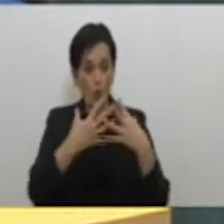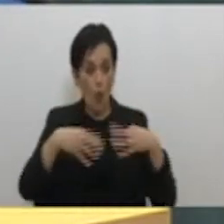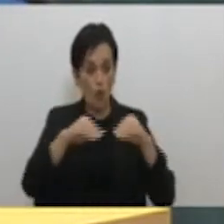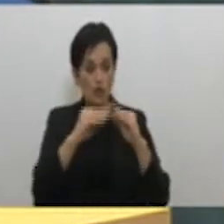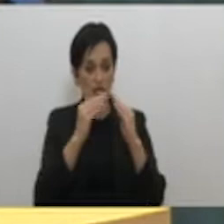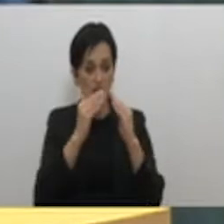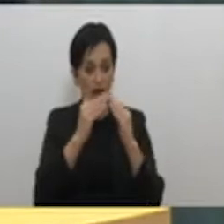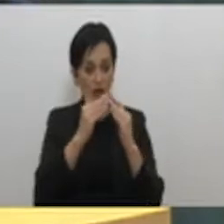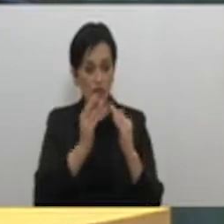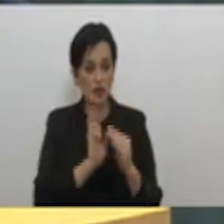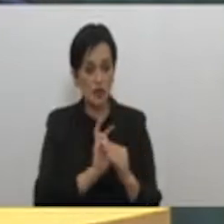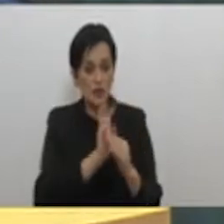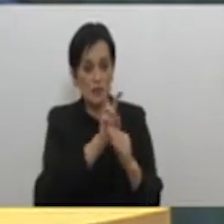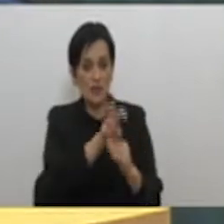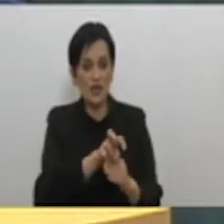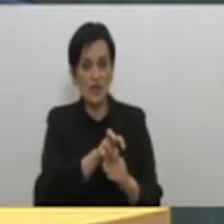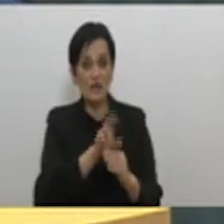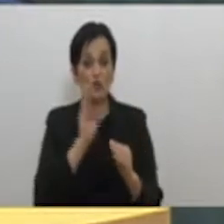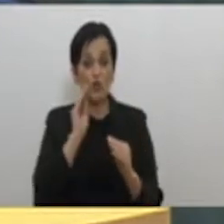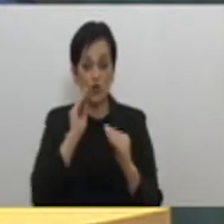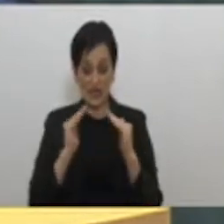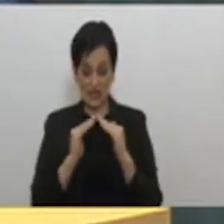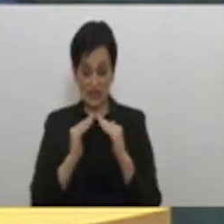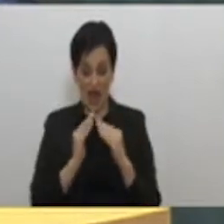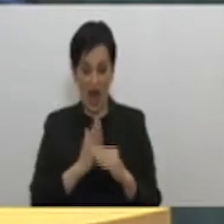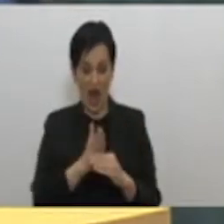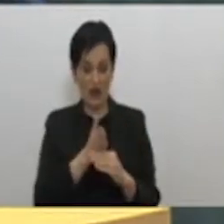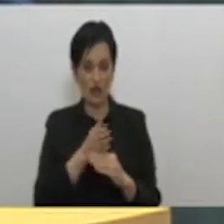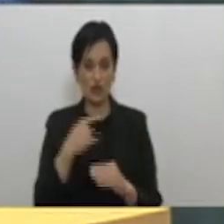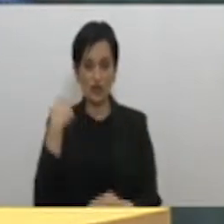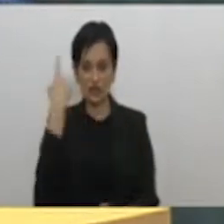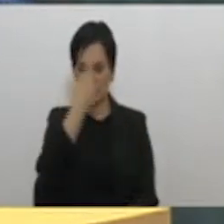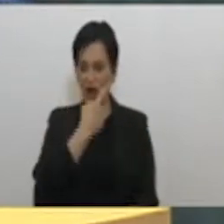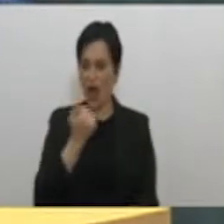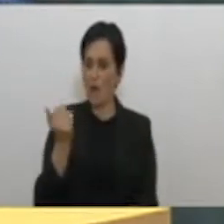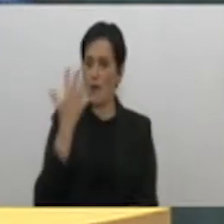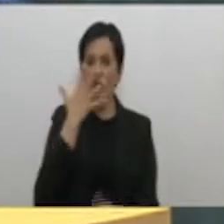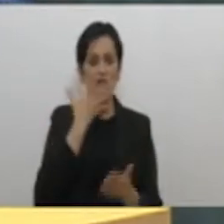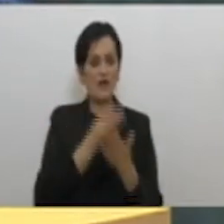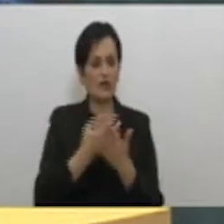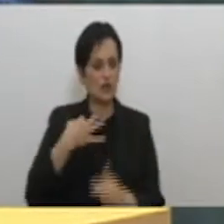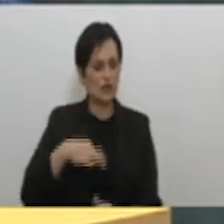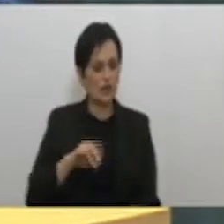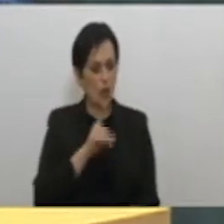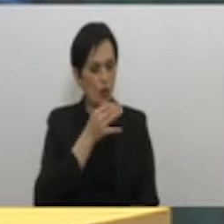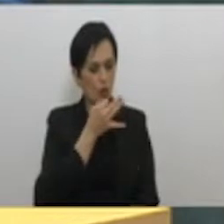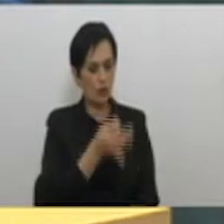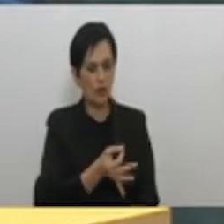მივიდეს. რო შედიხარ სახლში და იმ დღეს სახეში რაღაცა შემოვე, რა უთხრას თავიშვილებს?